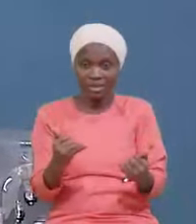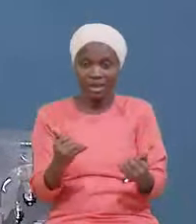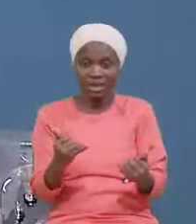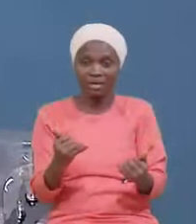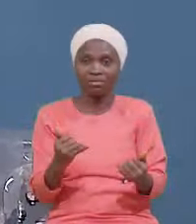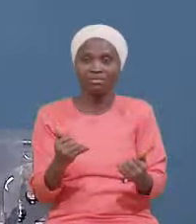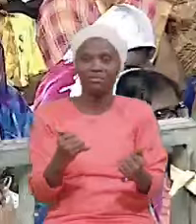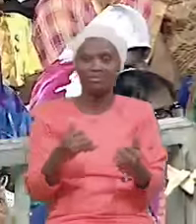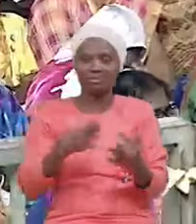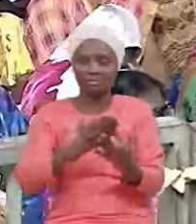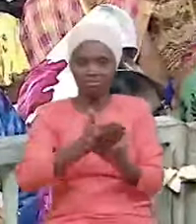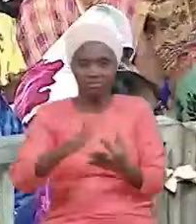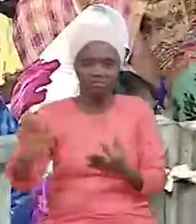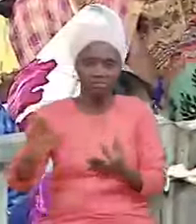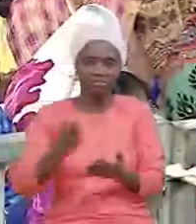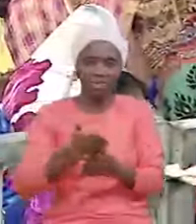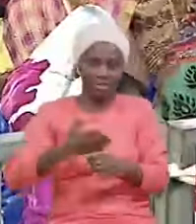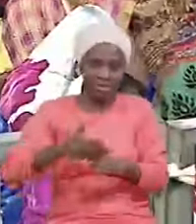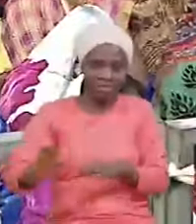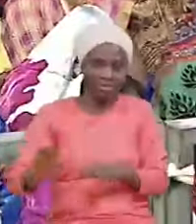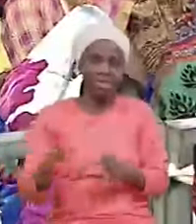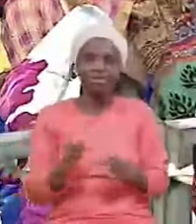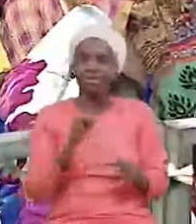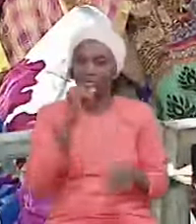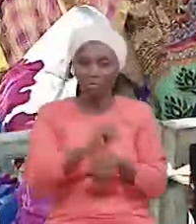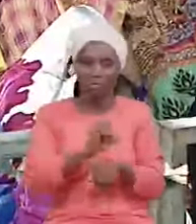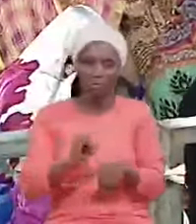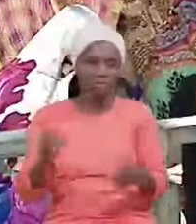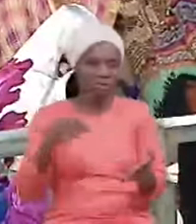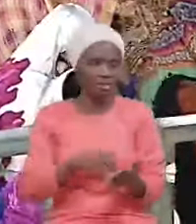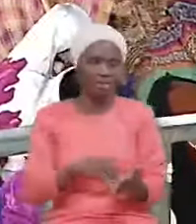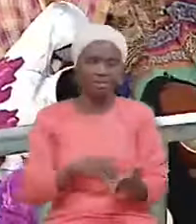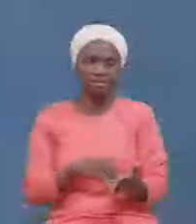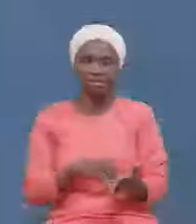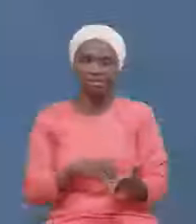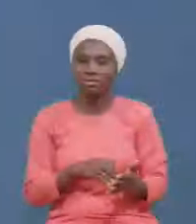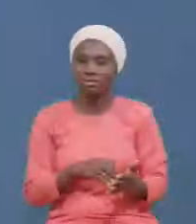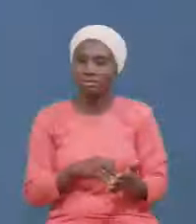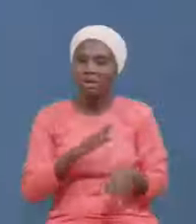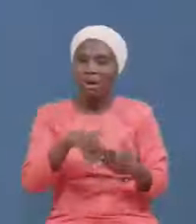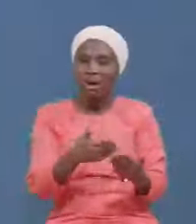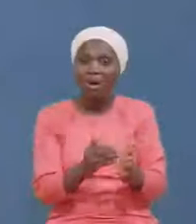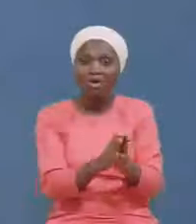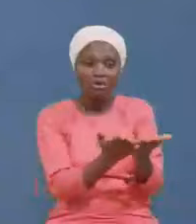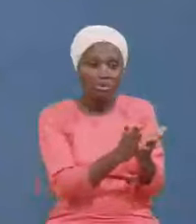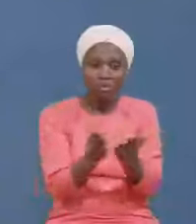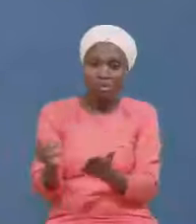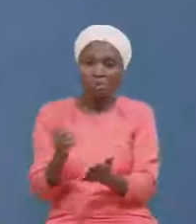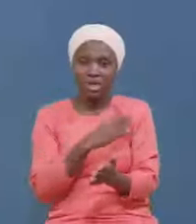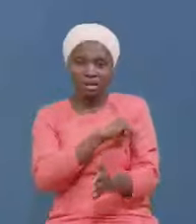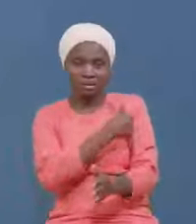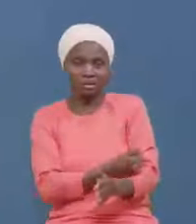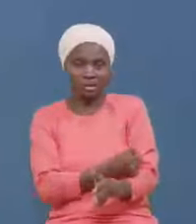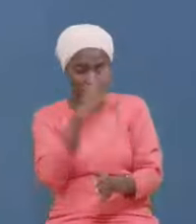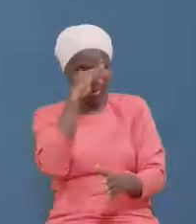outdated. 100 సంవత్సరాల క్రితం ఉన్న వారికి ఉన్న వైద్య పరిజ్ఞానం ఈ రోజు సరిపోదు. All the books and the authorities he